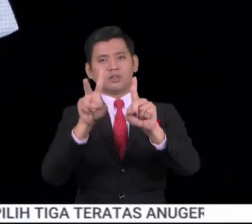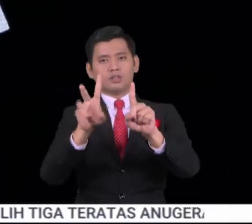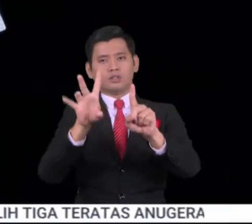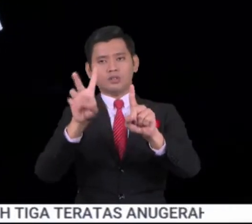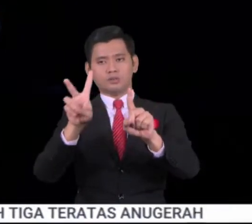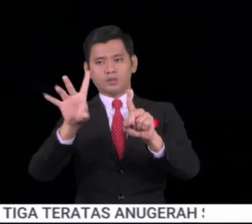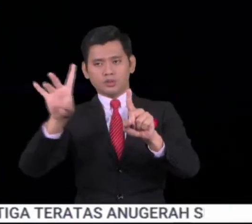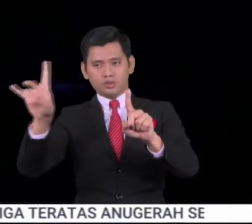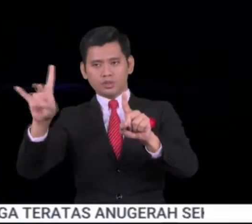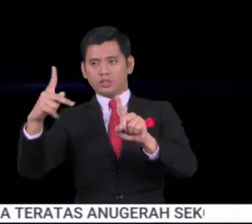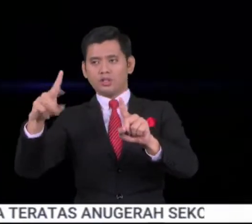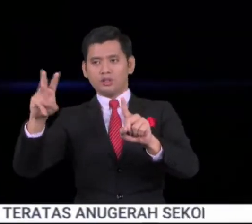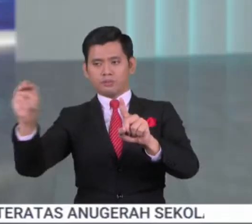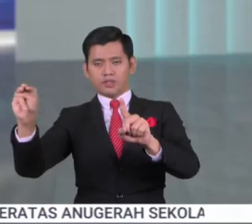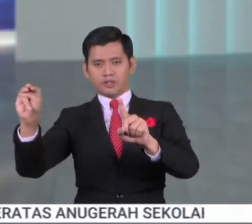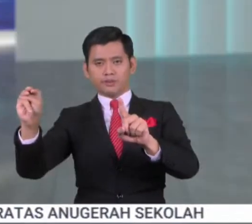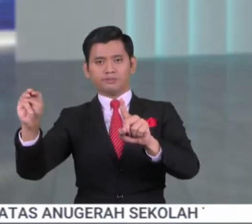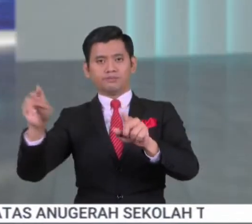1,227 km.